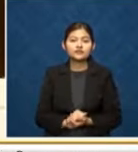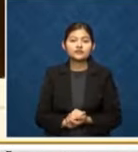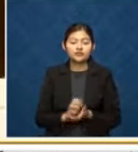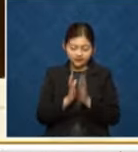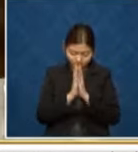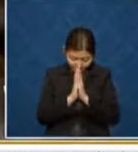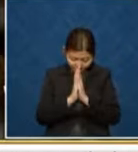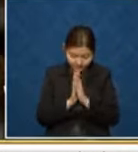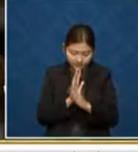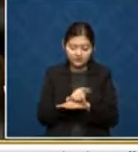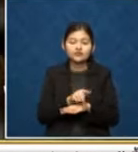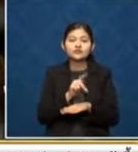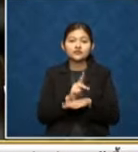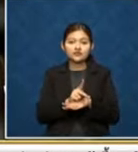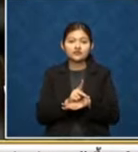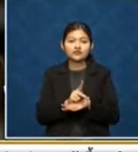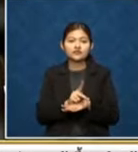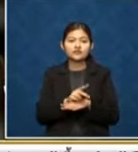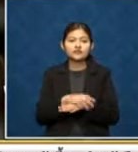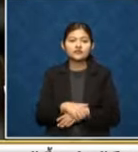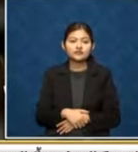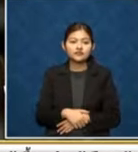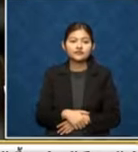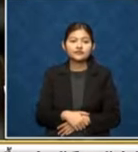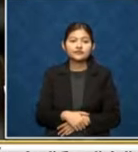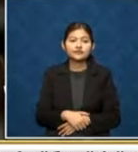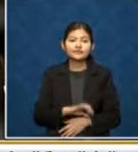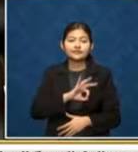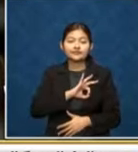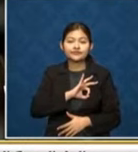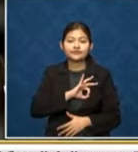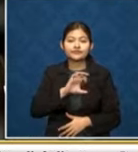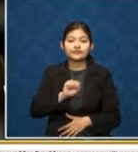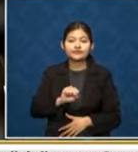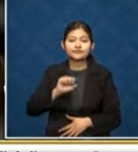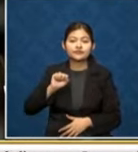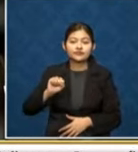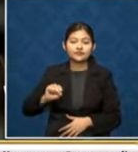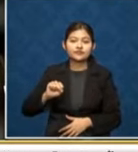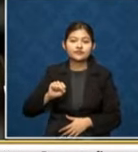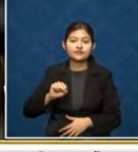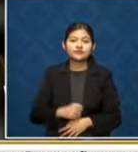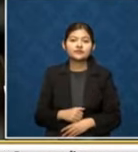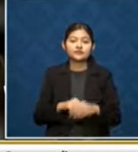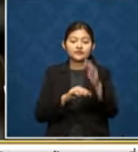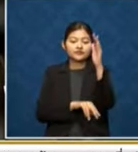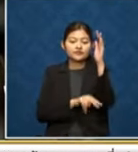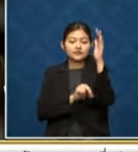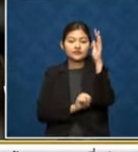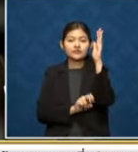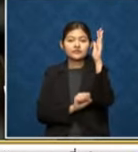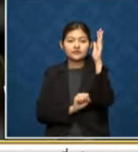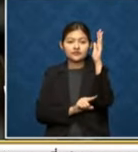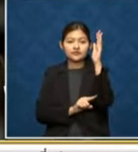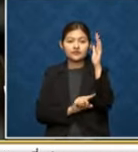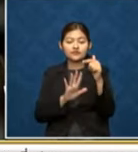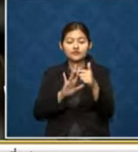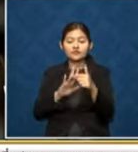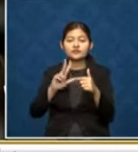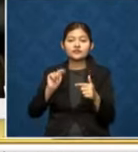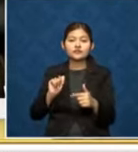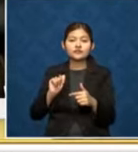คารพดิฉันอวยพรศรีชาวลิตสมาชิกสภาผู้แทนราษฎรจังหวัดนครศรีธรรมราชเขต9พรรคประชา